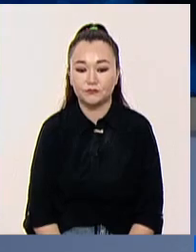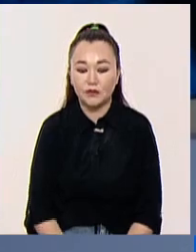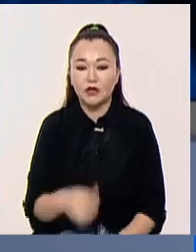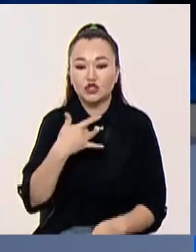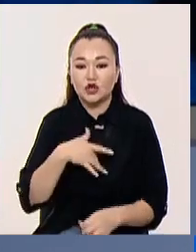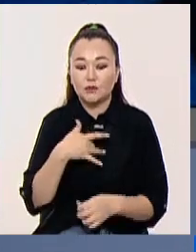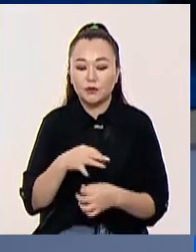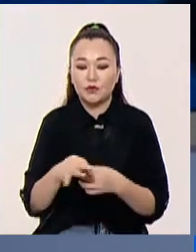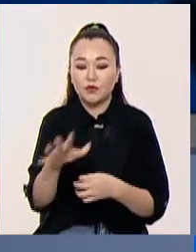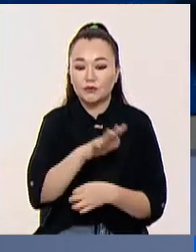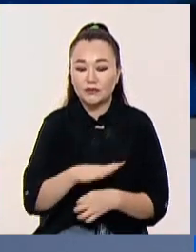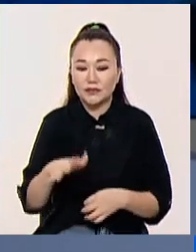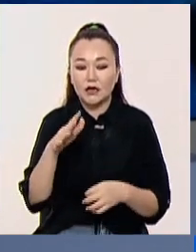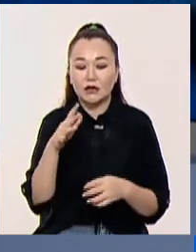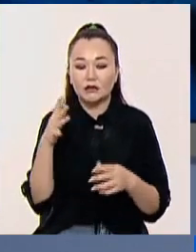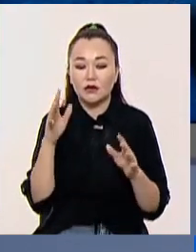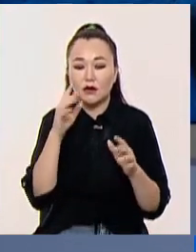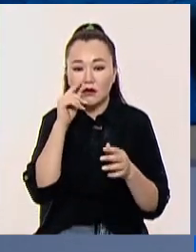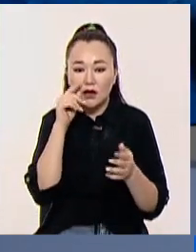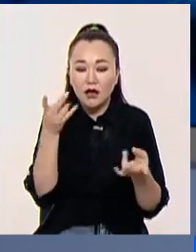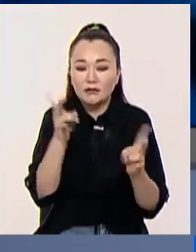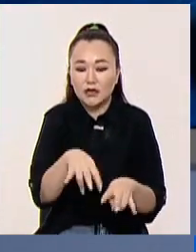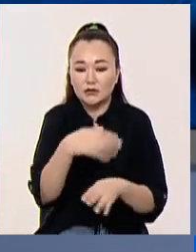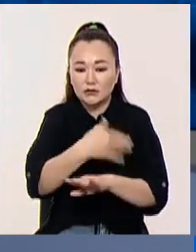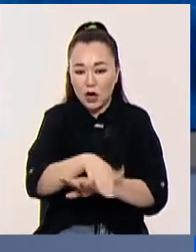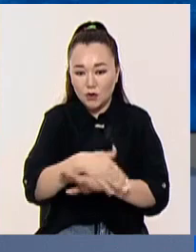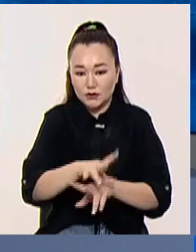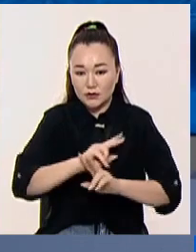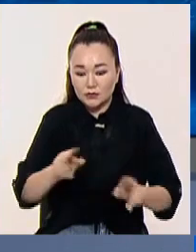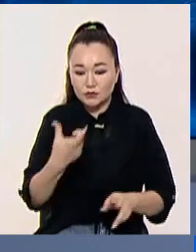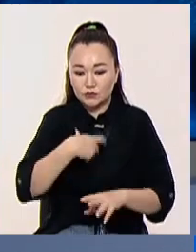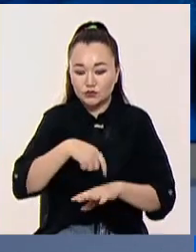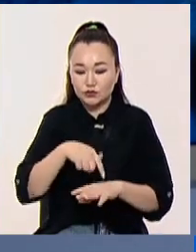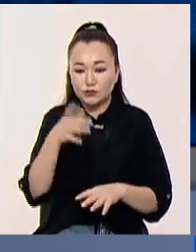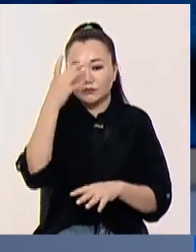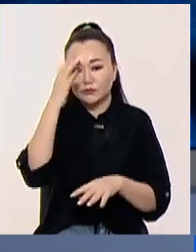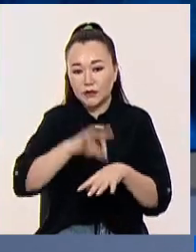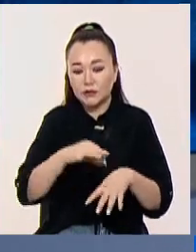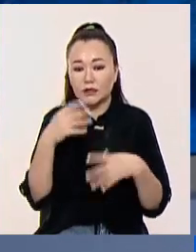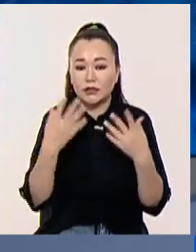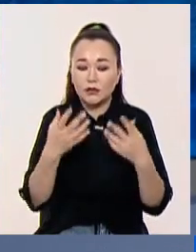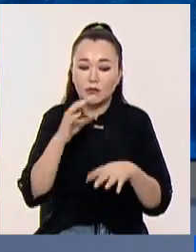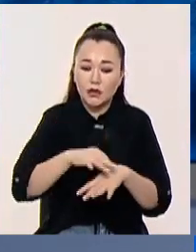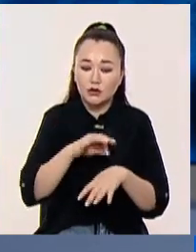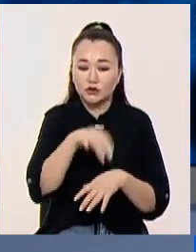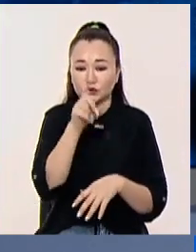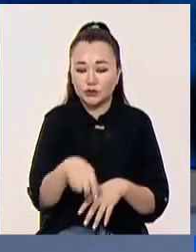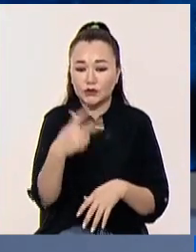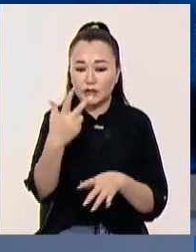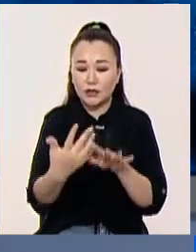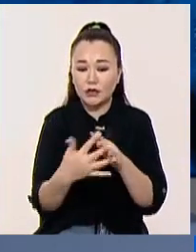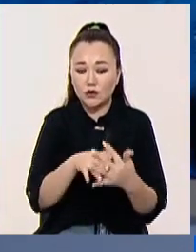Жамбыл облысында жұртта қалғандай күй кешкен бірнеше ауыл бар. Бас ауырып балтыры сыздаған үш ауылдың тұрғындарына жедел жәрдем